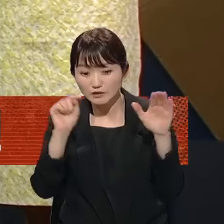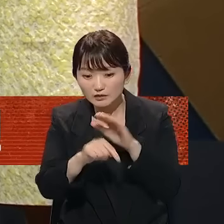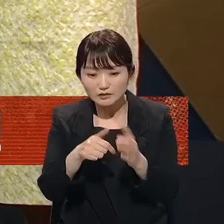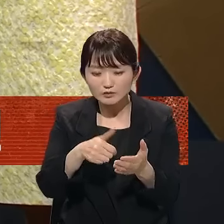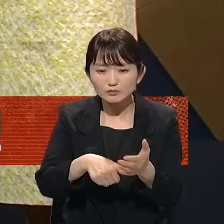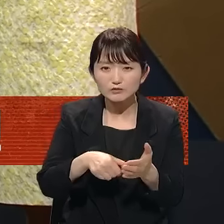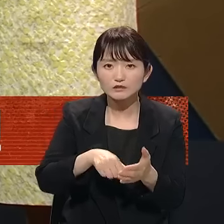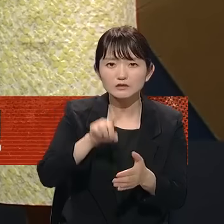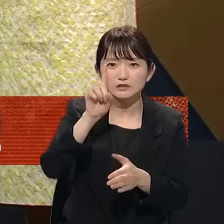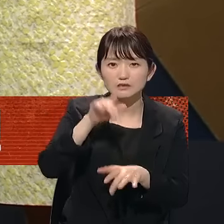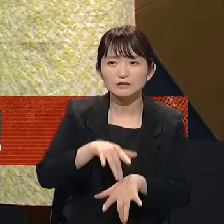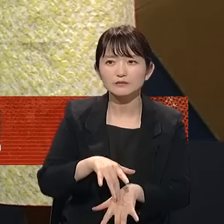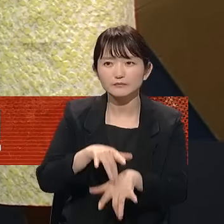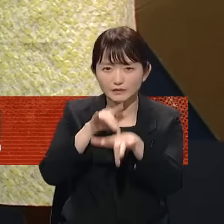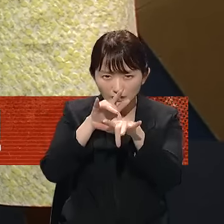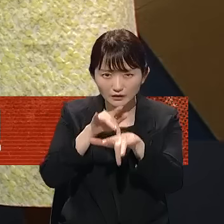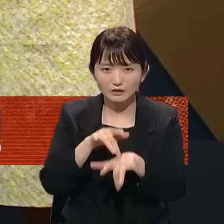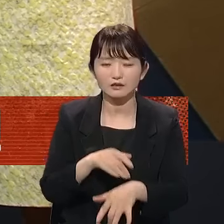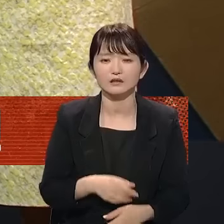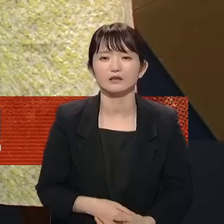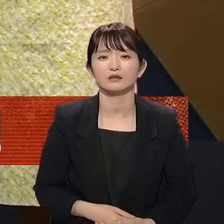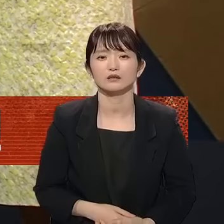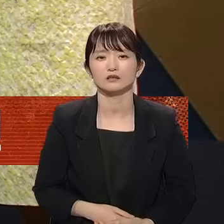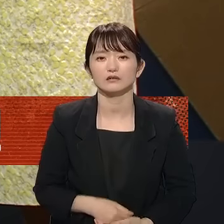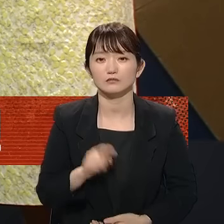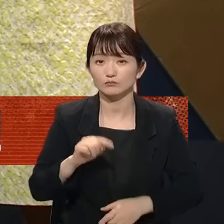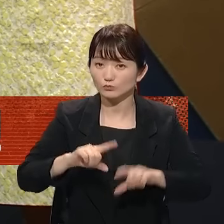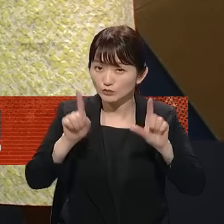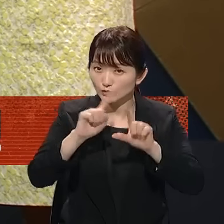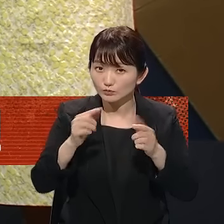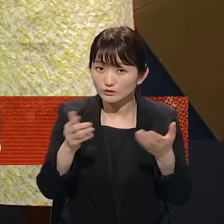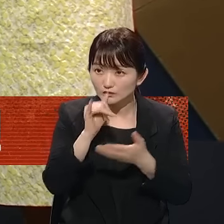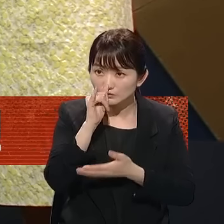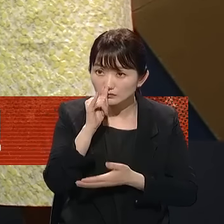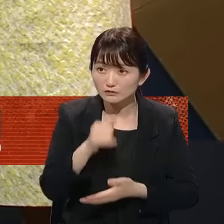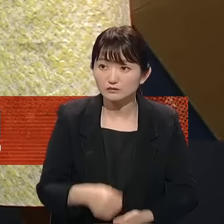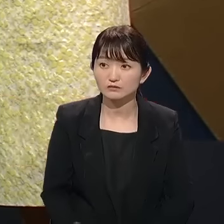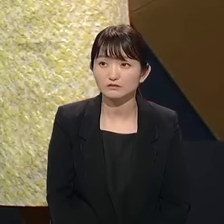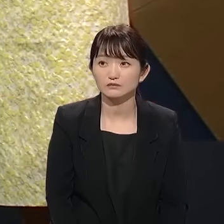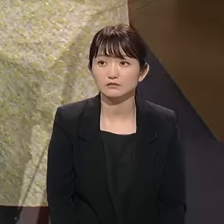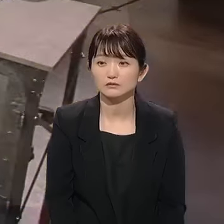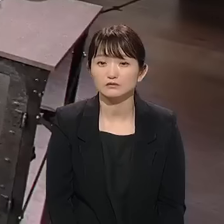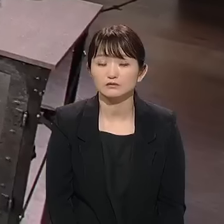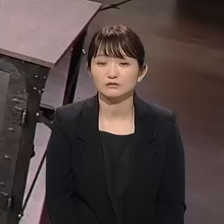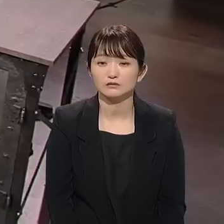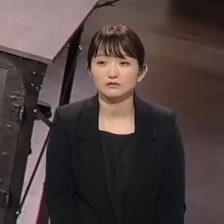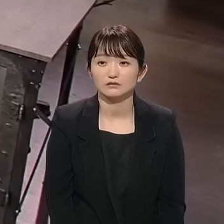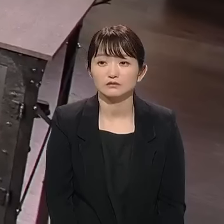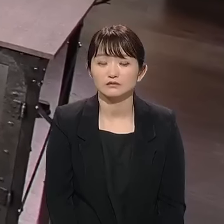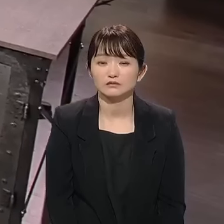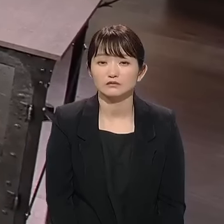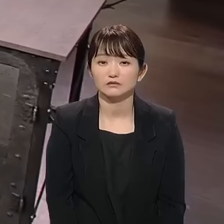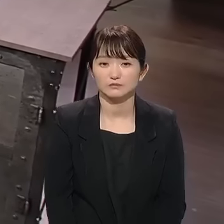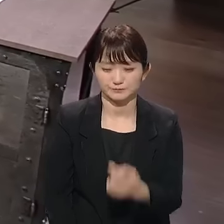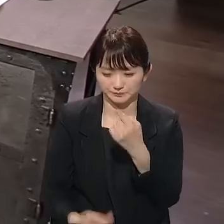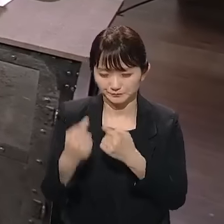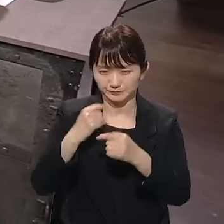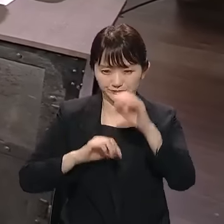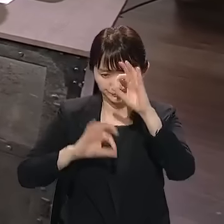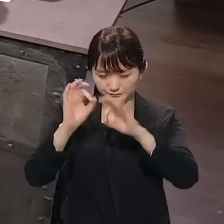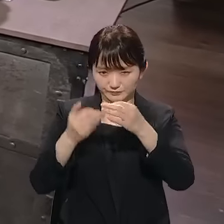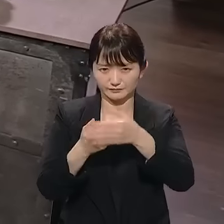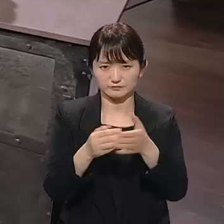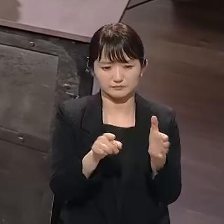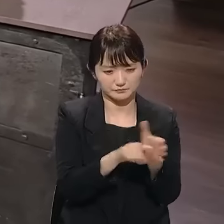하나가 감쪽같이 사라져 있었습니다. 그날 무슨 일이 있었던 걸까요? 자, 제보 사건입니다.